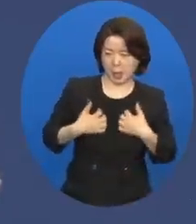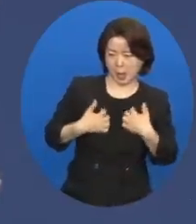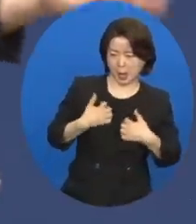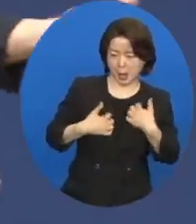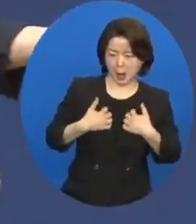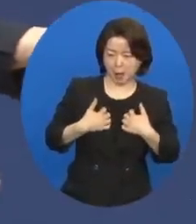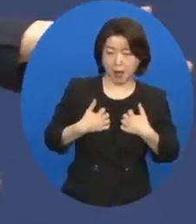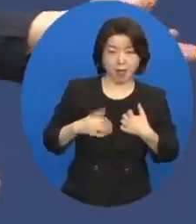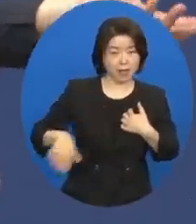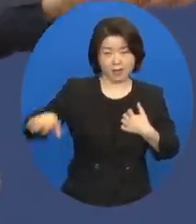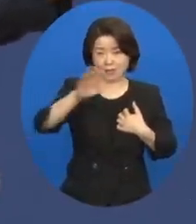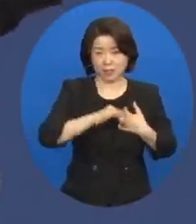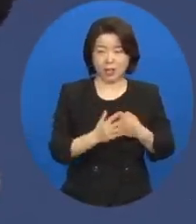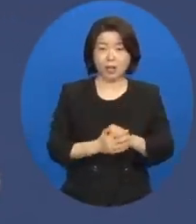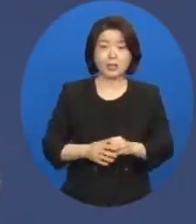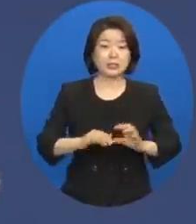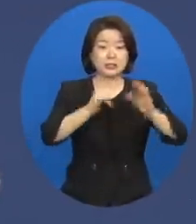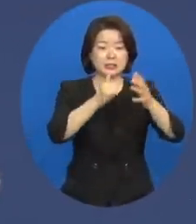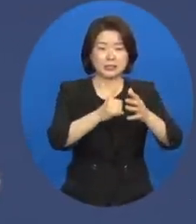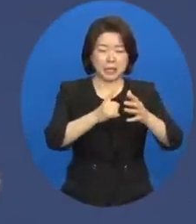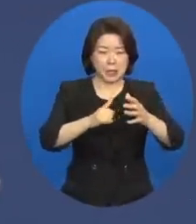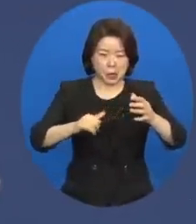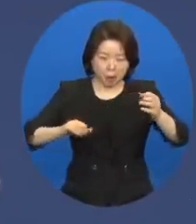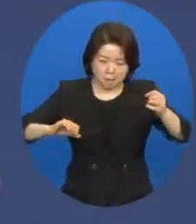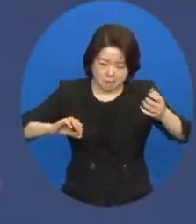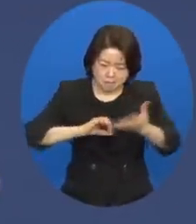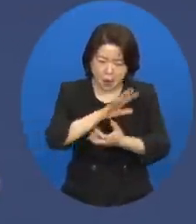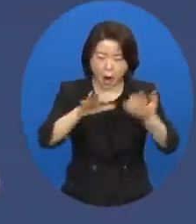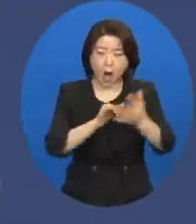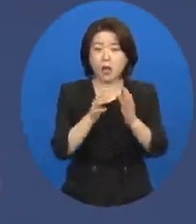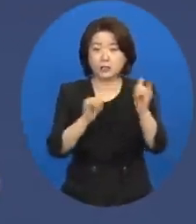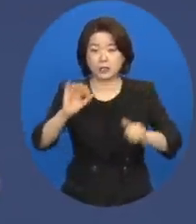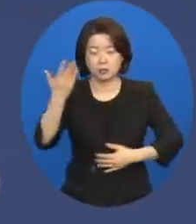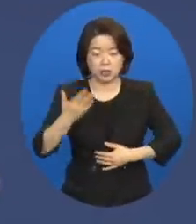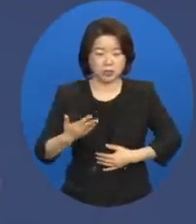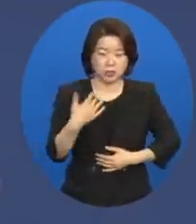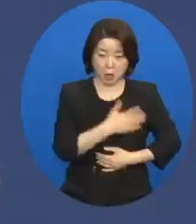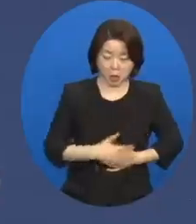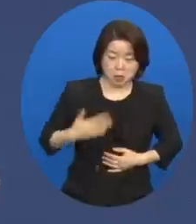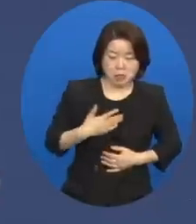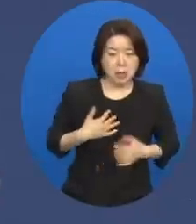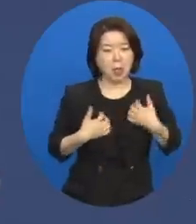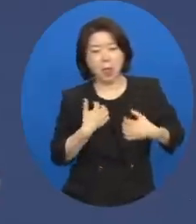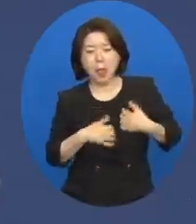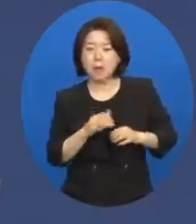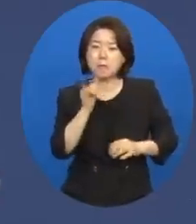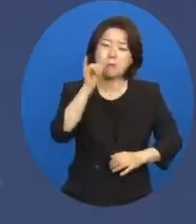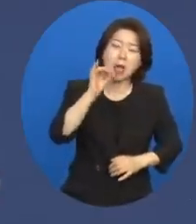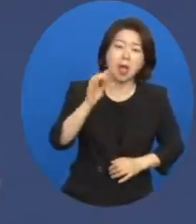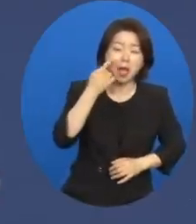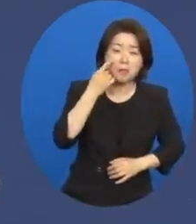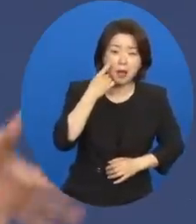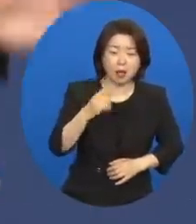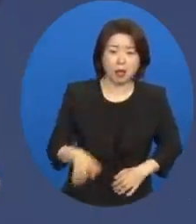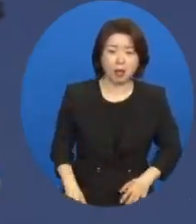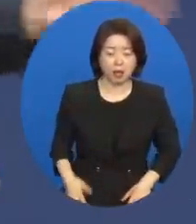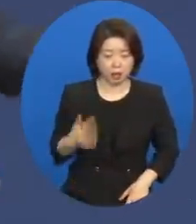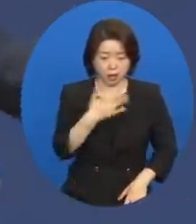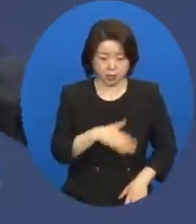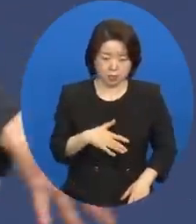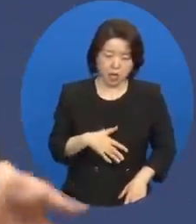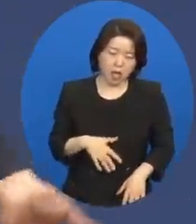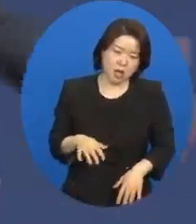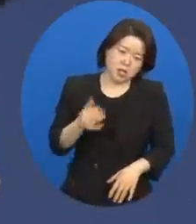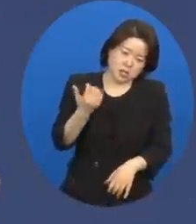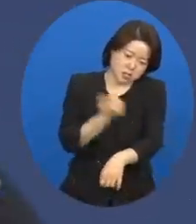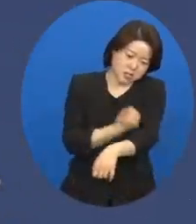있는 대로 세상의 난봉꾼이 돼서 육체의 쾌락을 다 해보고 몸이 너덜너덜해질 때까지 마약 중독을